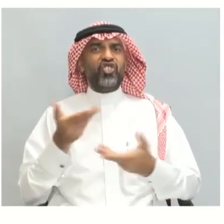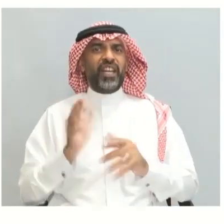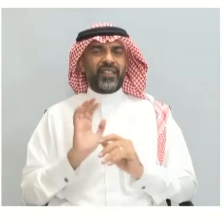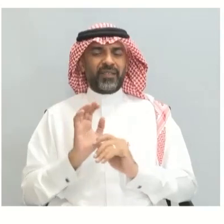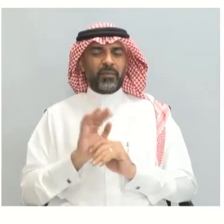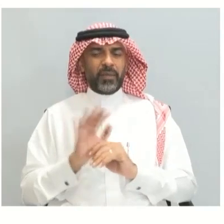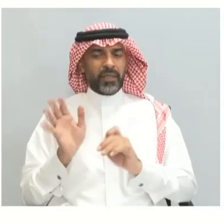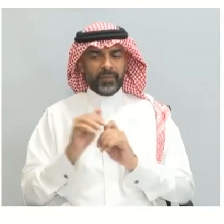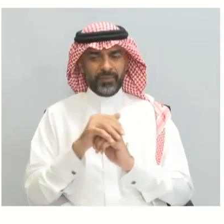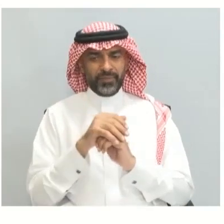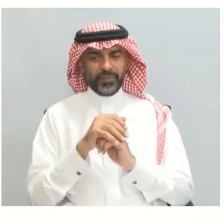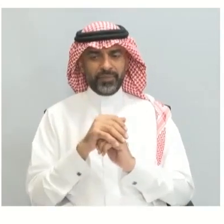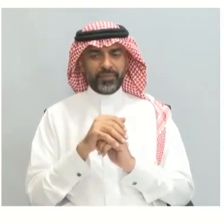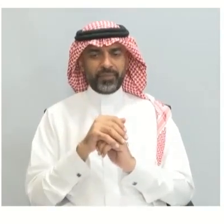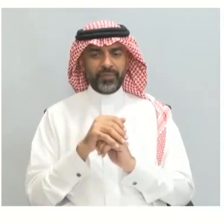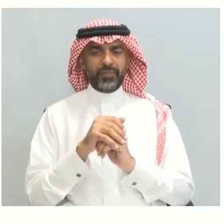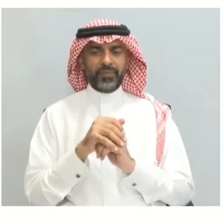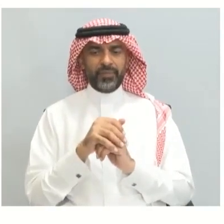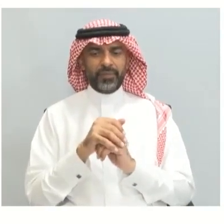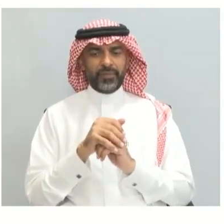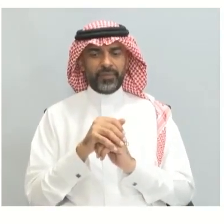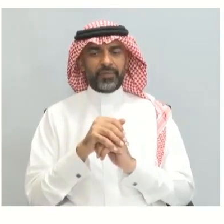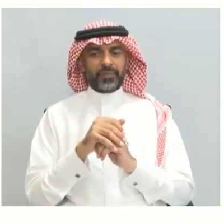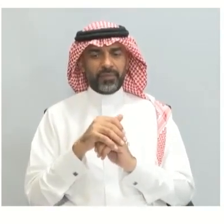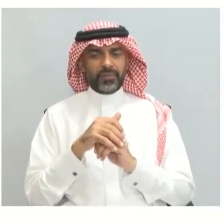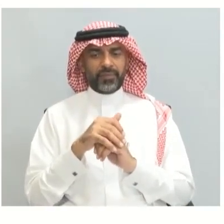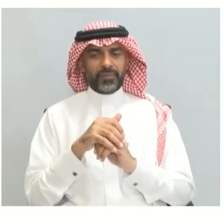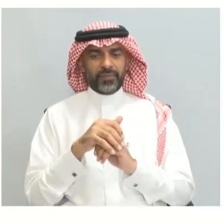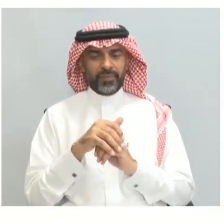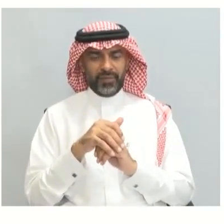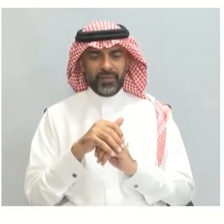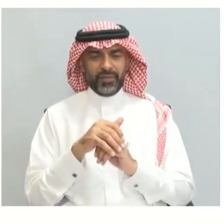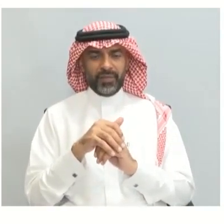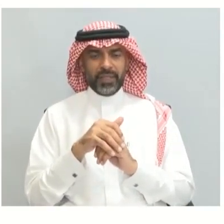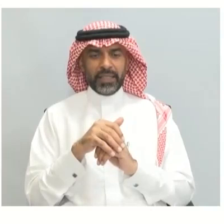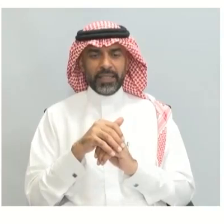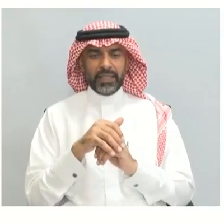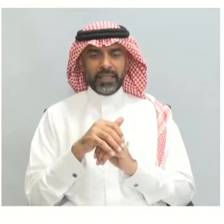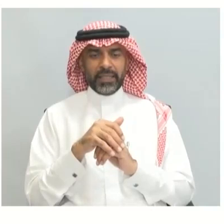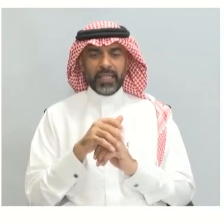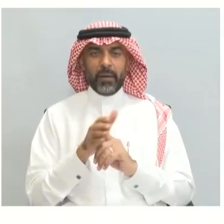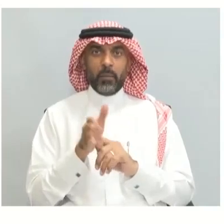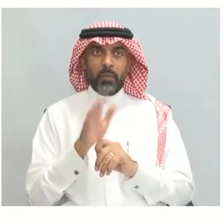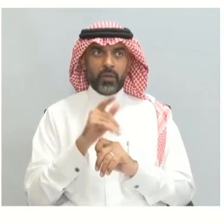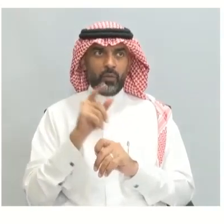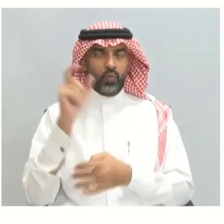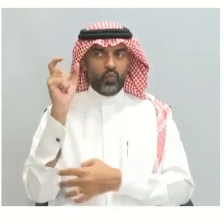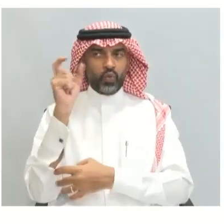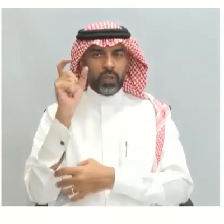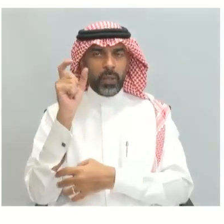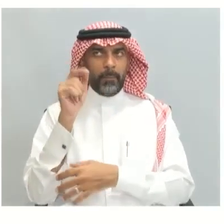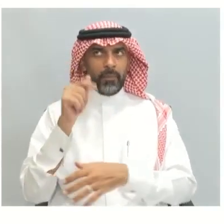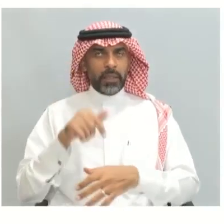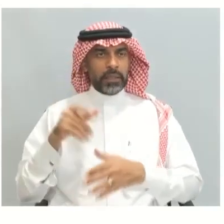الطبيعيه ووصف جزيرتهم اي الجزيره العربيه وما خارجها عندما جاء المسلمون ابنائي وبناتي